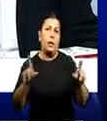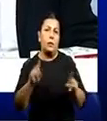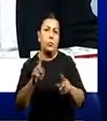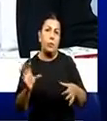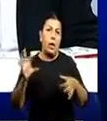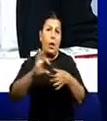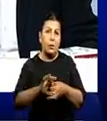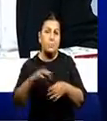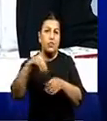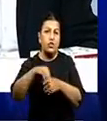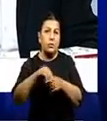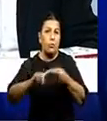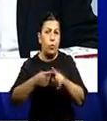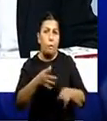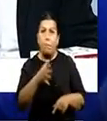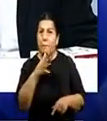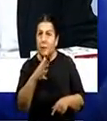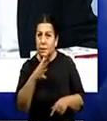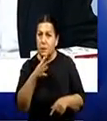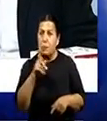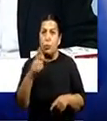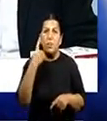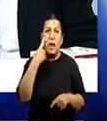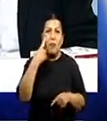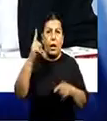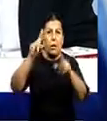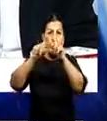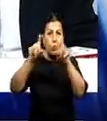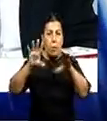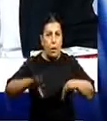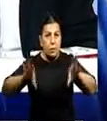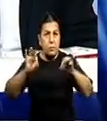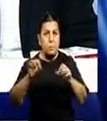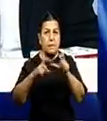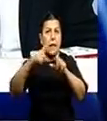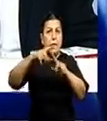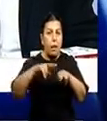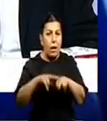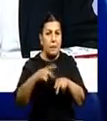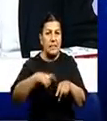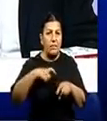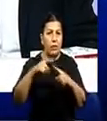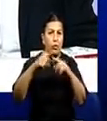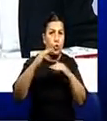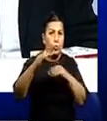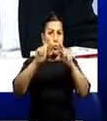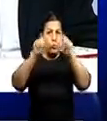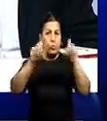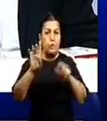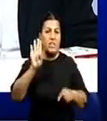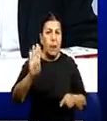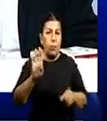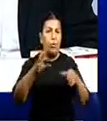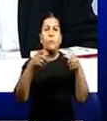dair çok ciddi bir siyasi bilinç, buna yönelik devlet kurumlarının hazırlığı, buna yönelik sivil toplumun demokratik